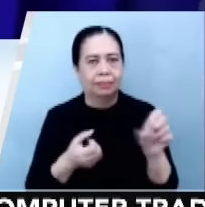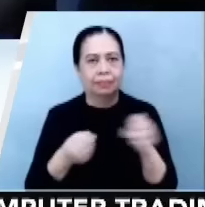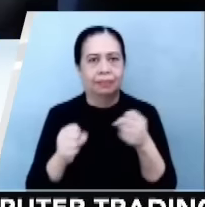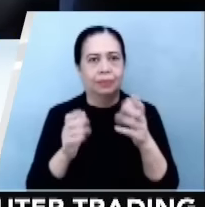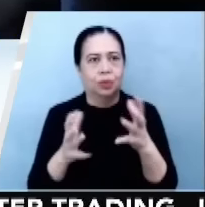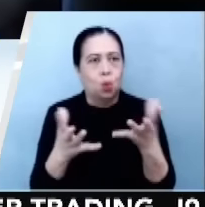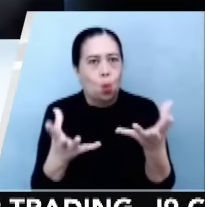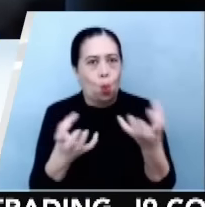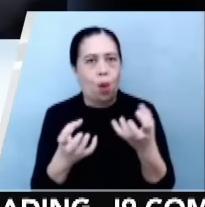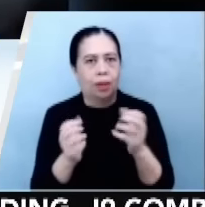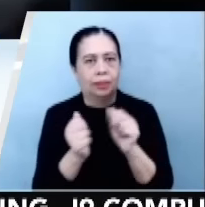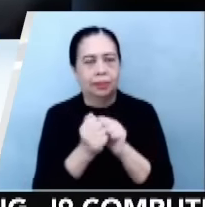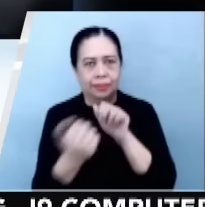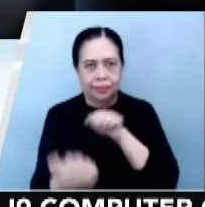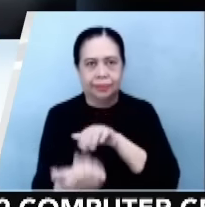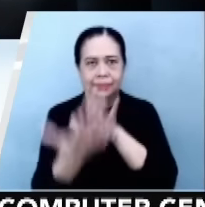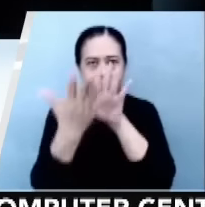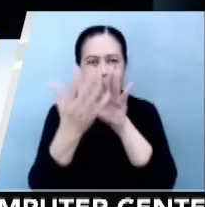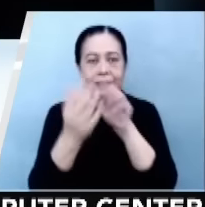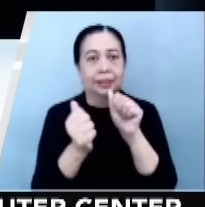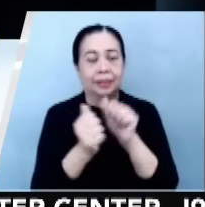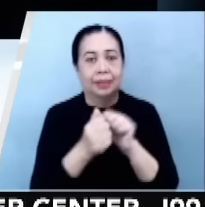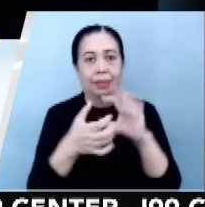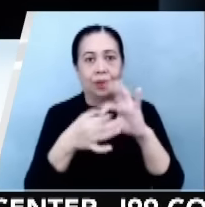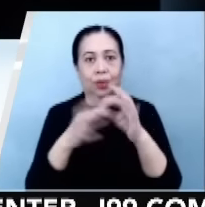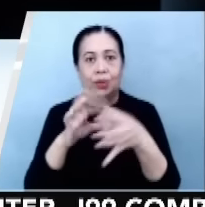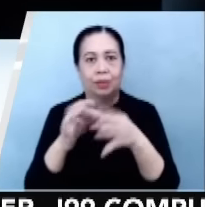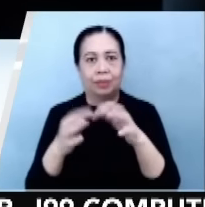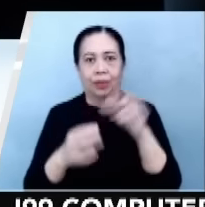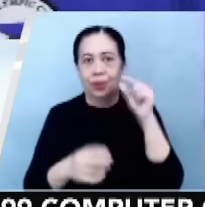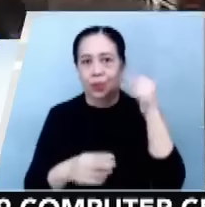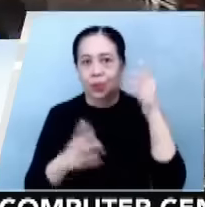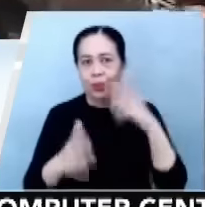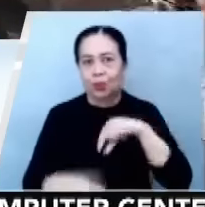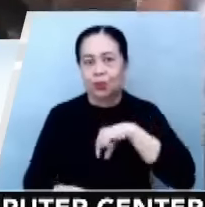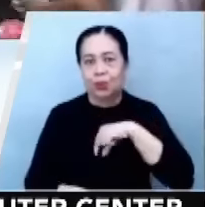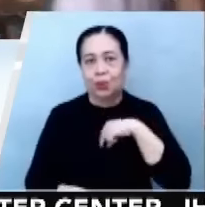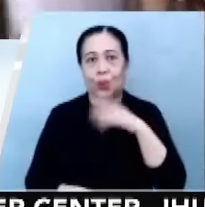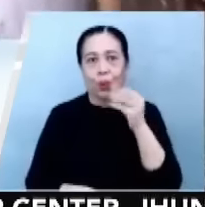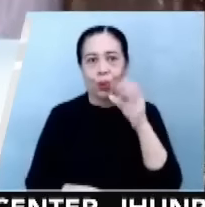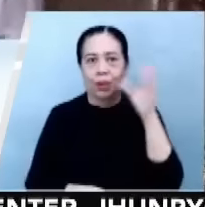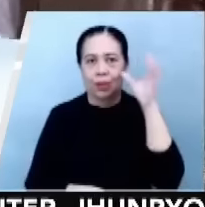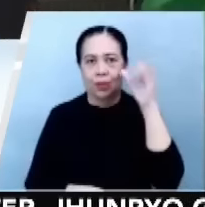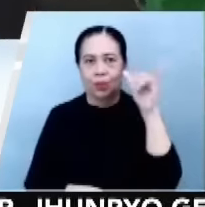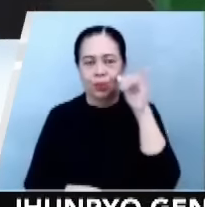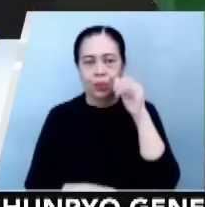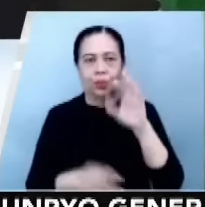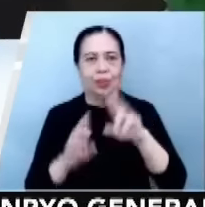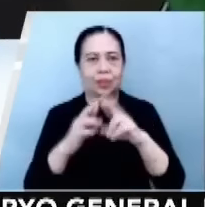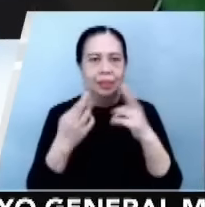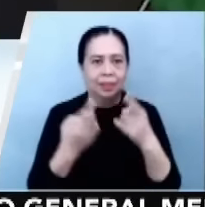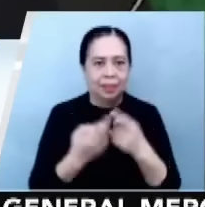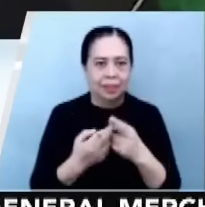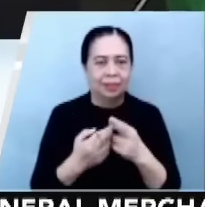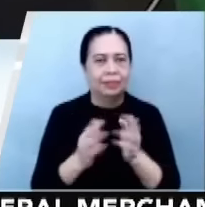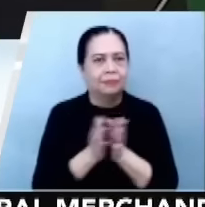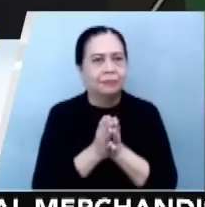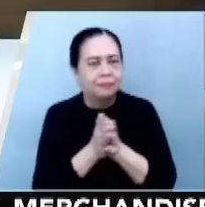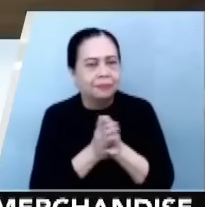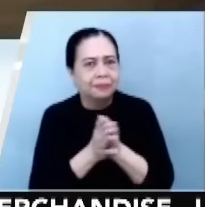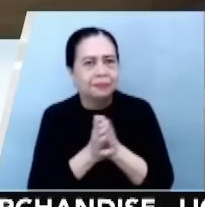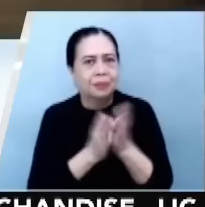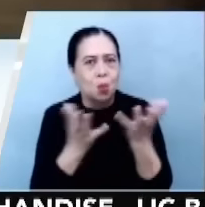there. Kasama siyempre dito ang Olympic double gold medalist na si Carlos Yulo. Ang kanyang mga kamag-anak, sabik na sa kanyang